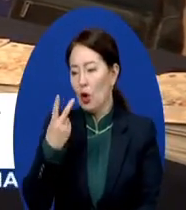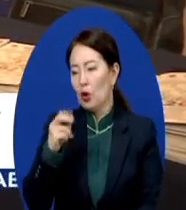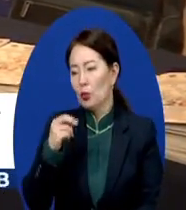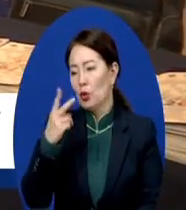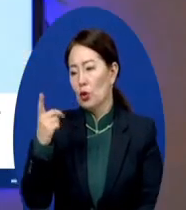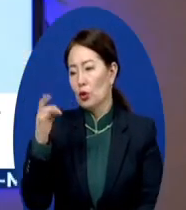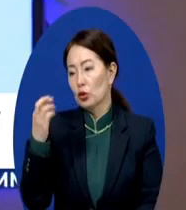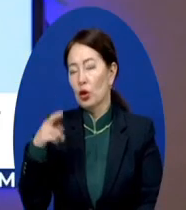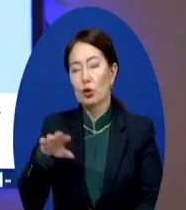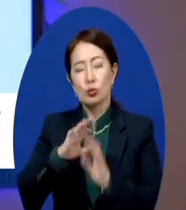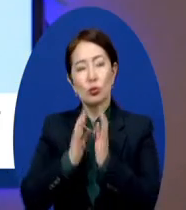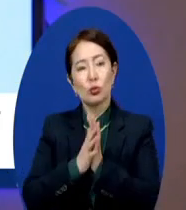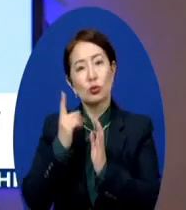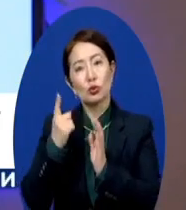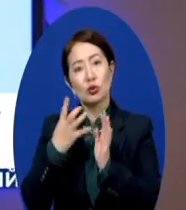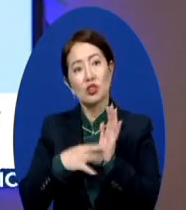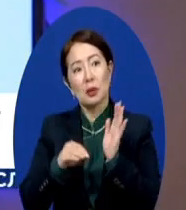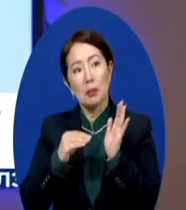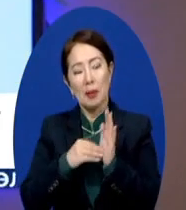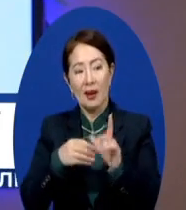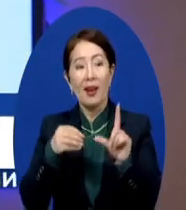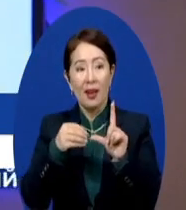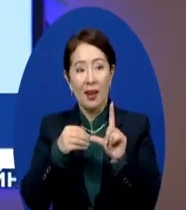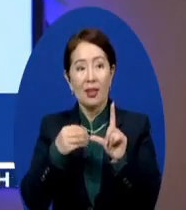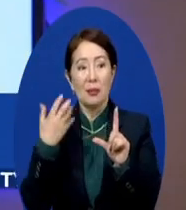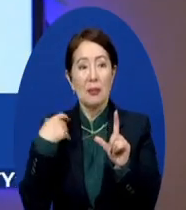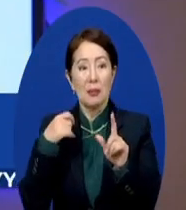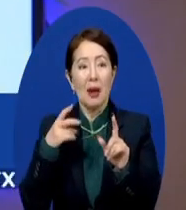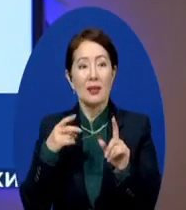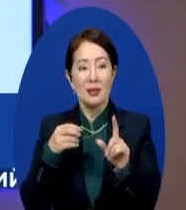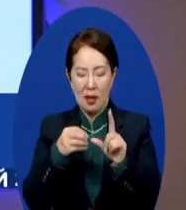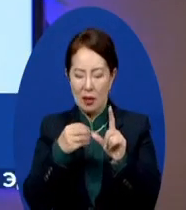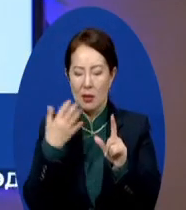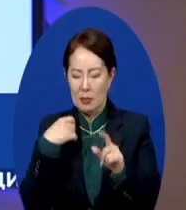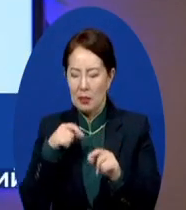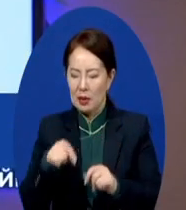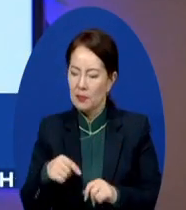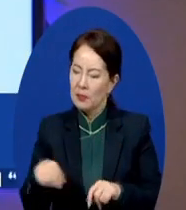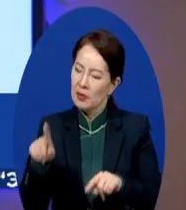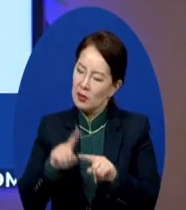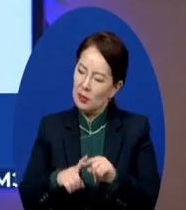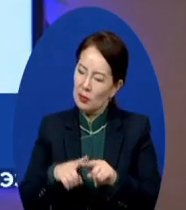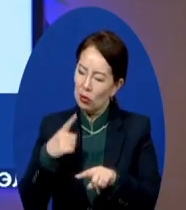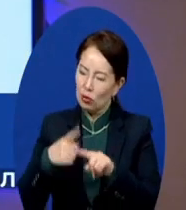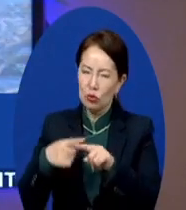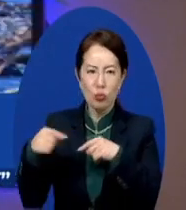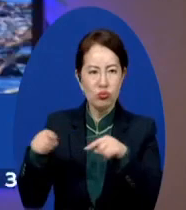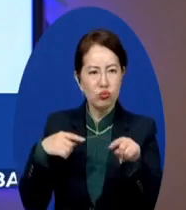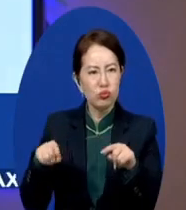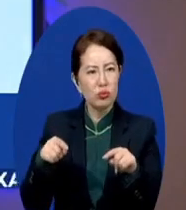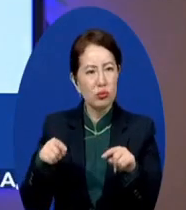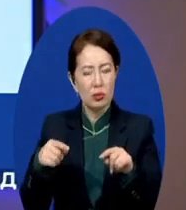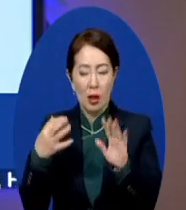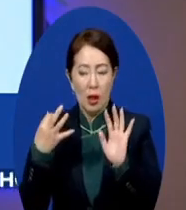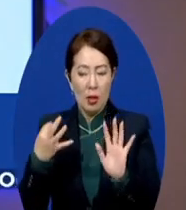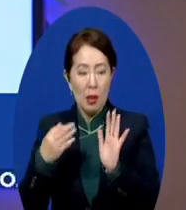2021 он нийтдээ 190 мянган орчим яндан байсан бол нэмээд одоо хөдөө орон нутгаас 8